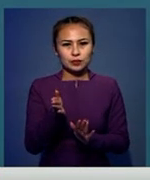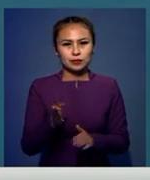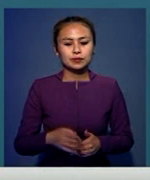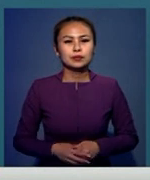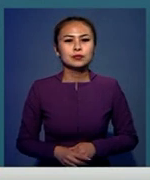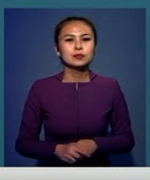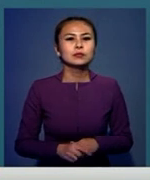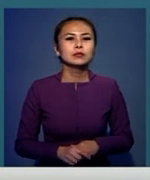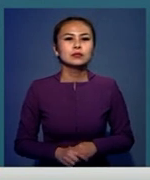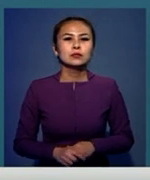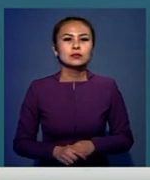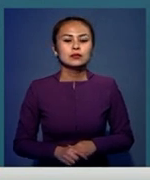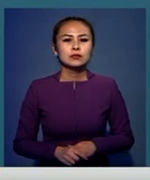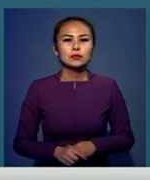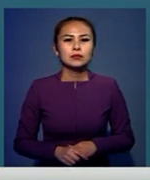оймен.